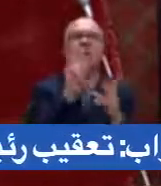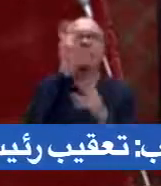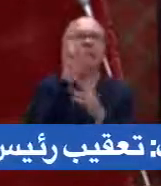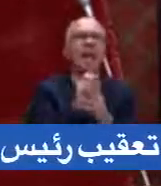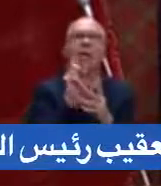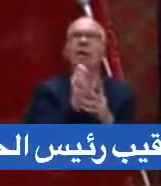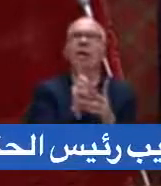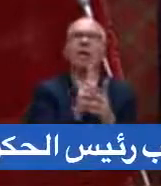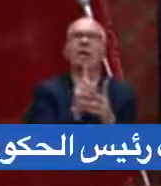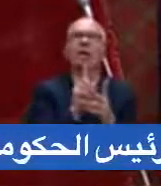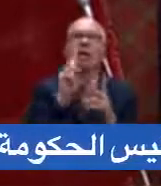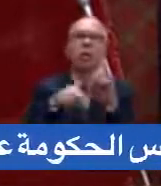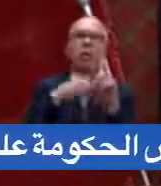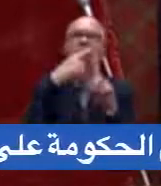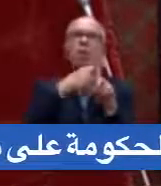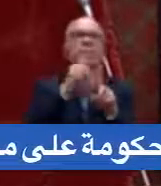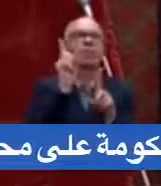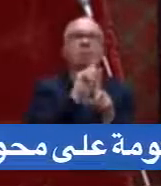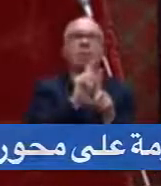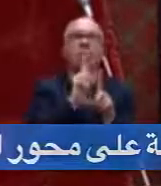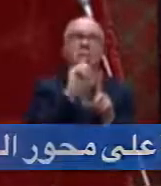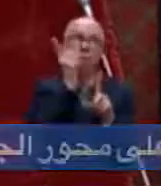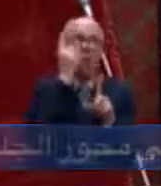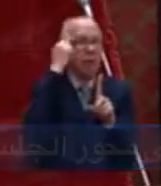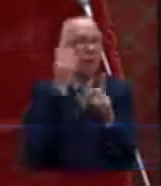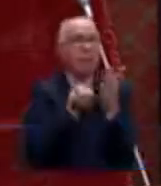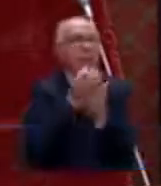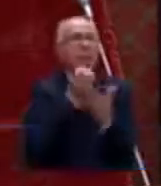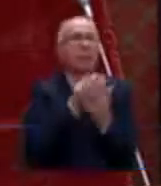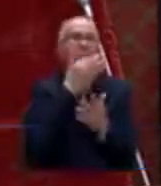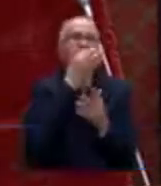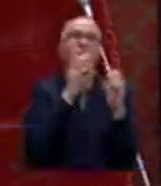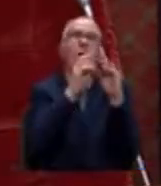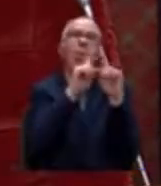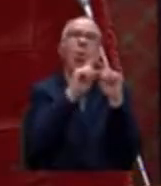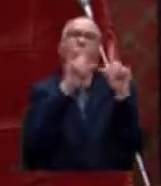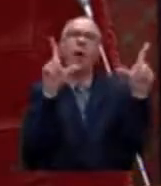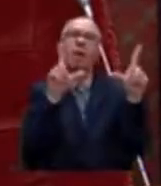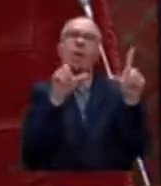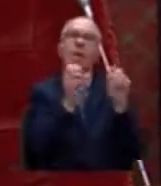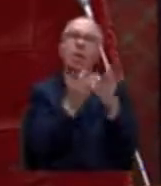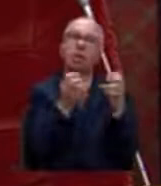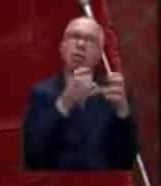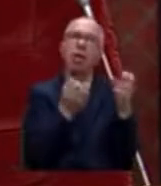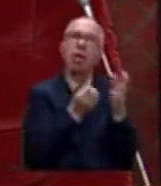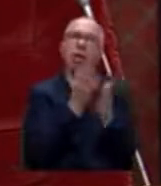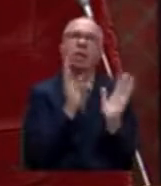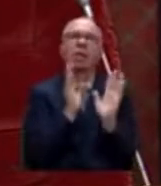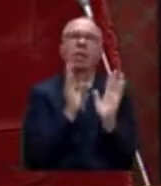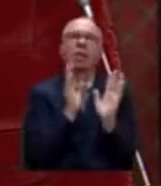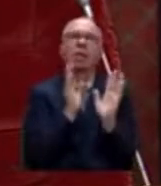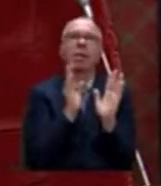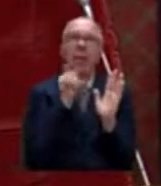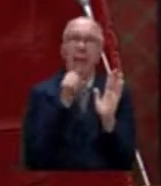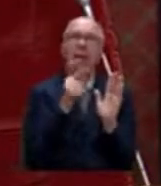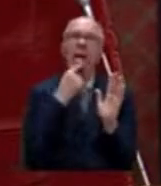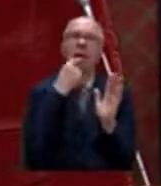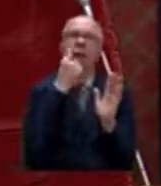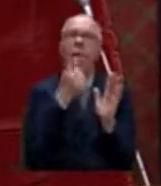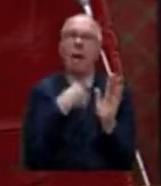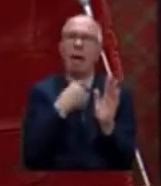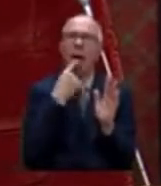زياده الدين العمومي، باش نفهموا مزيان هذه القضيه وباش ما نزيدوش فيها. هذه راه سابقه وخديناها بطريقه سريعه،